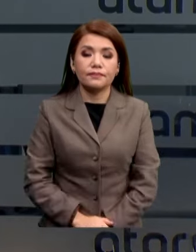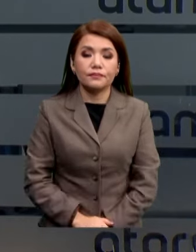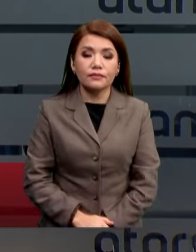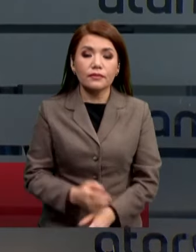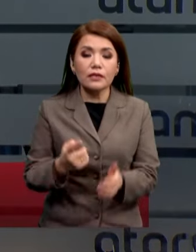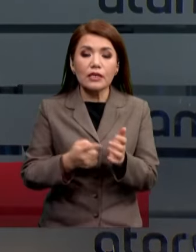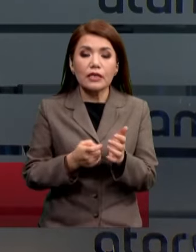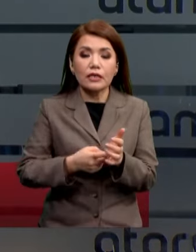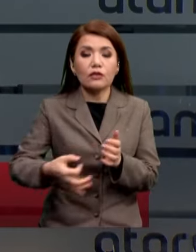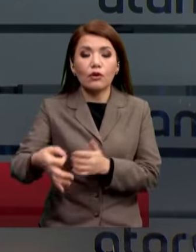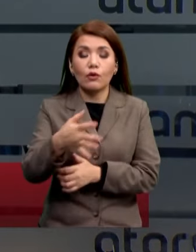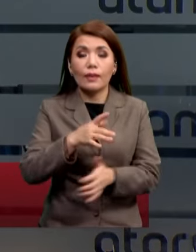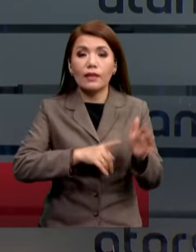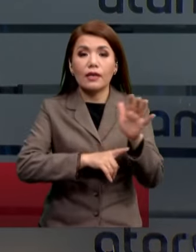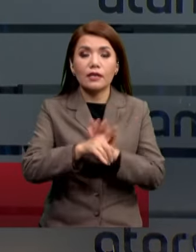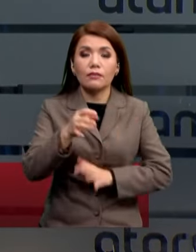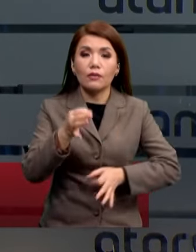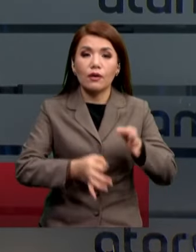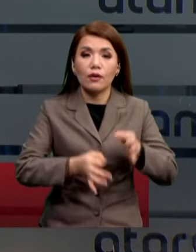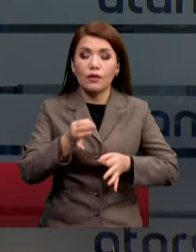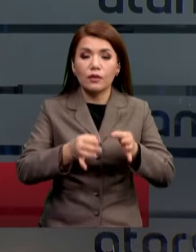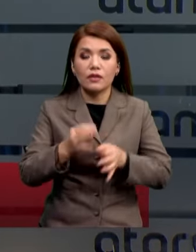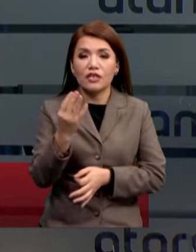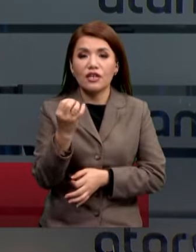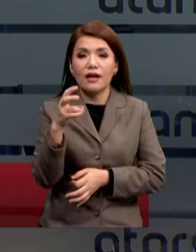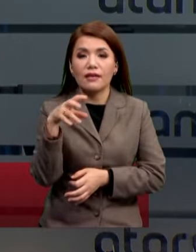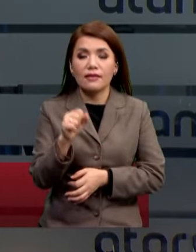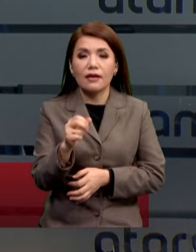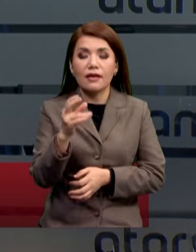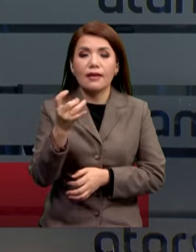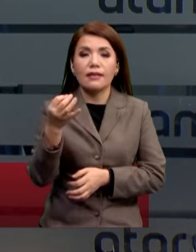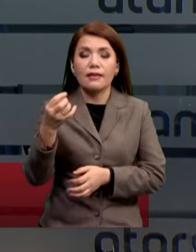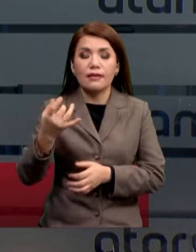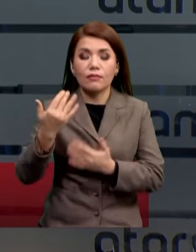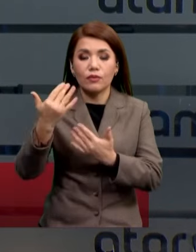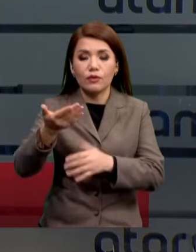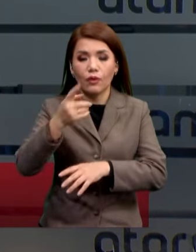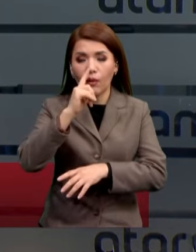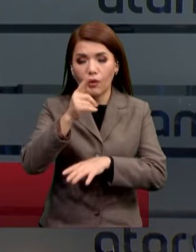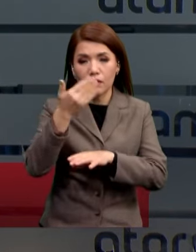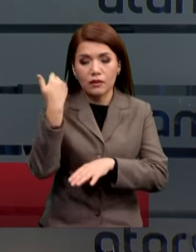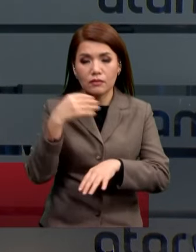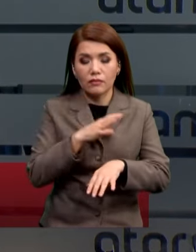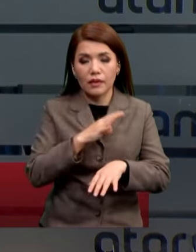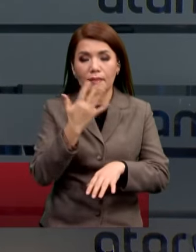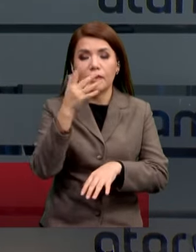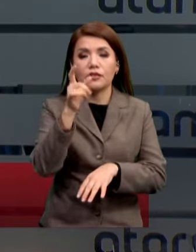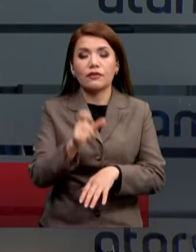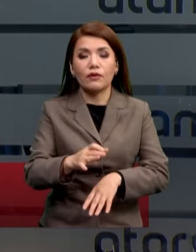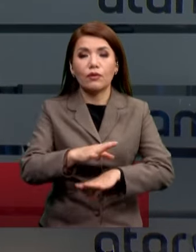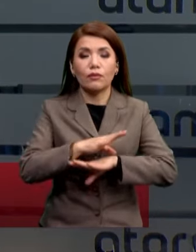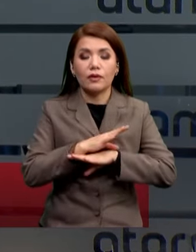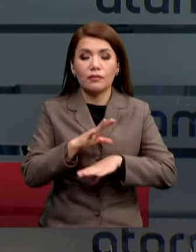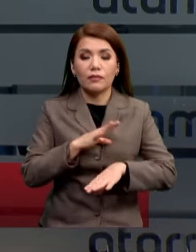В Карагандинской области начался суд по трагедии на шахте имени Ленина. Авария произошла больше года назад и унесла жизни 5 горняков.